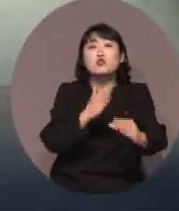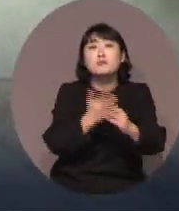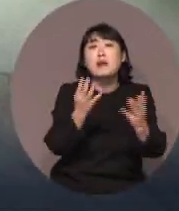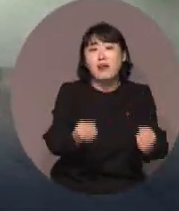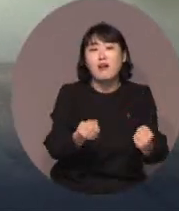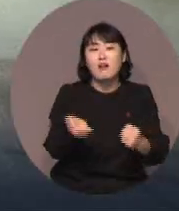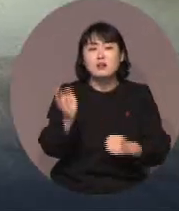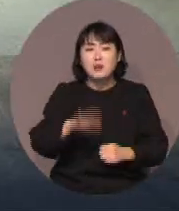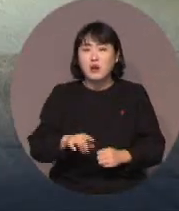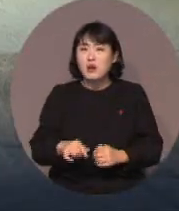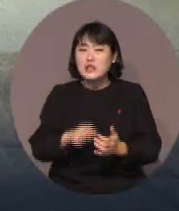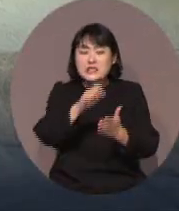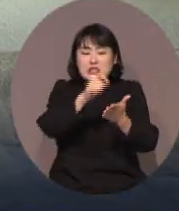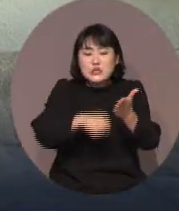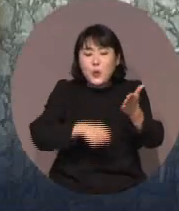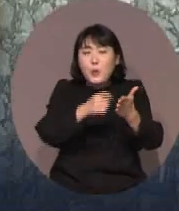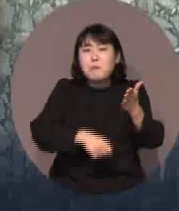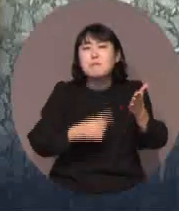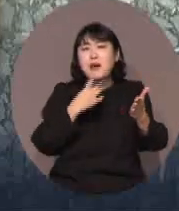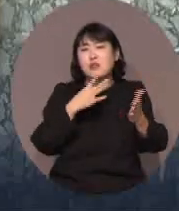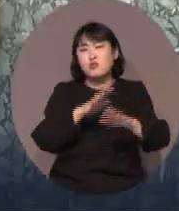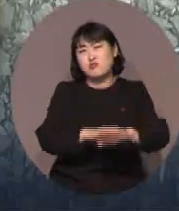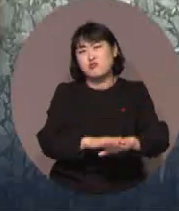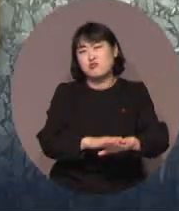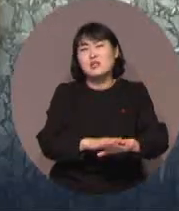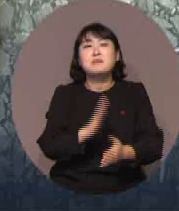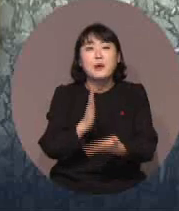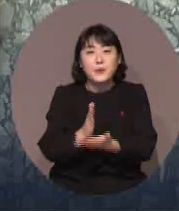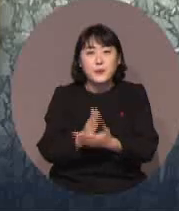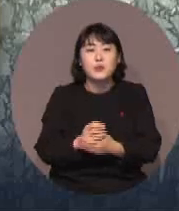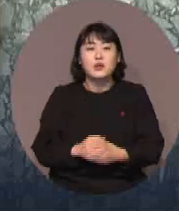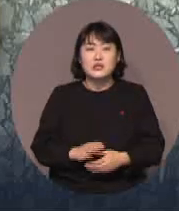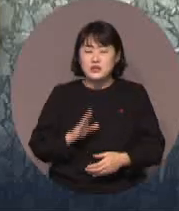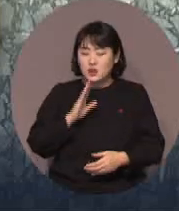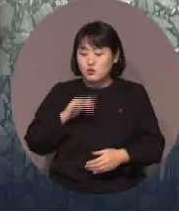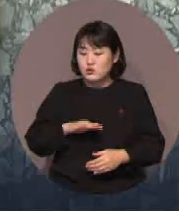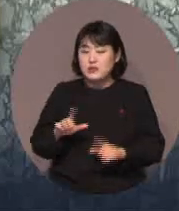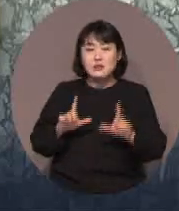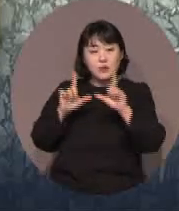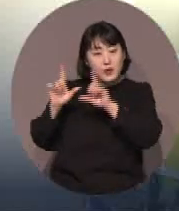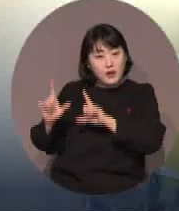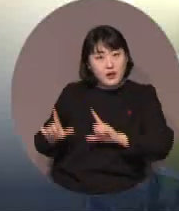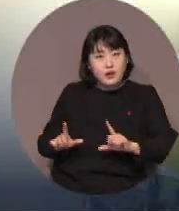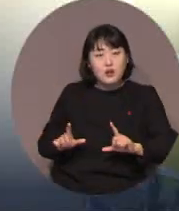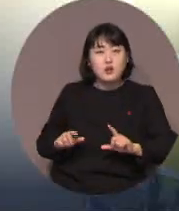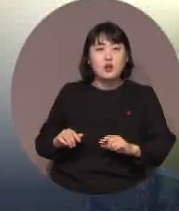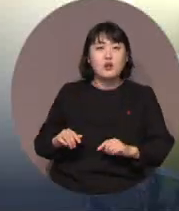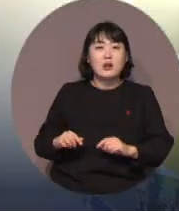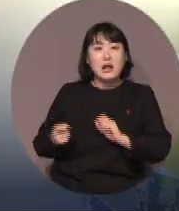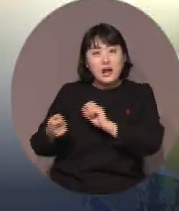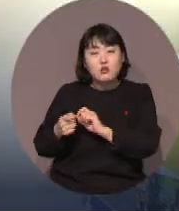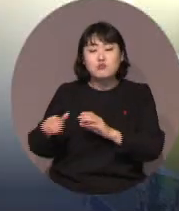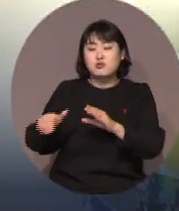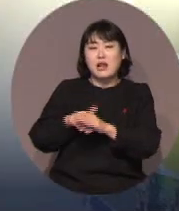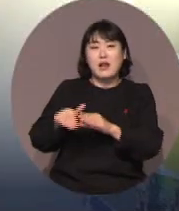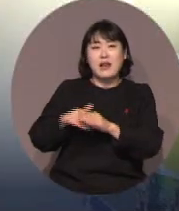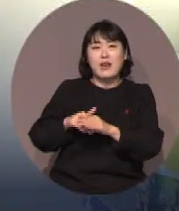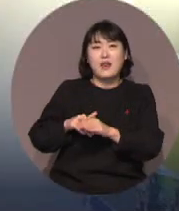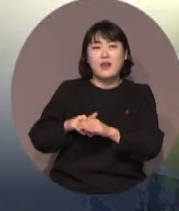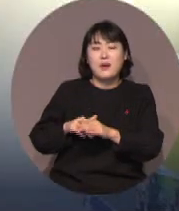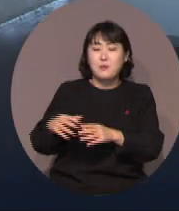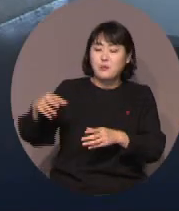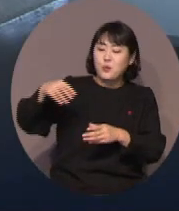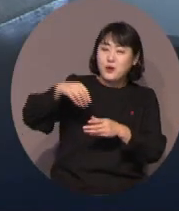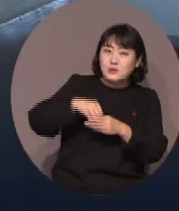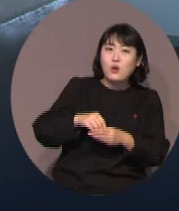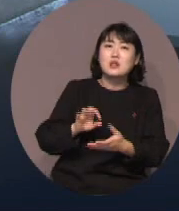그런 것들이 그냥 기록으로만 조사가 되는 것이 아니라 진짜 우리 그 생활, 우리 문화 속에 그대로